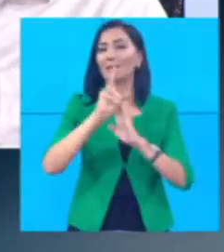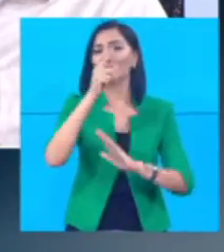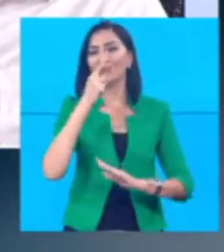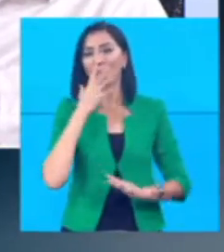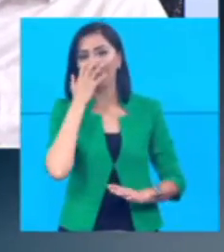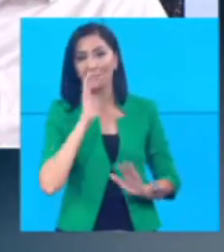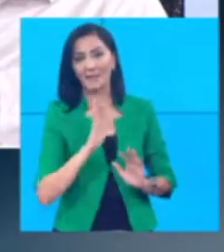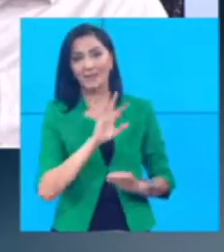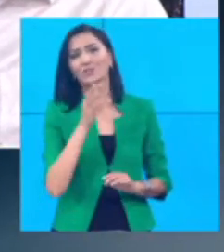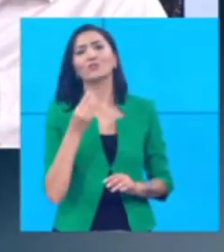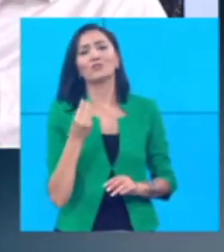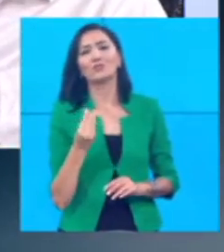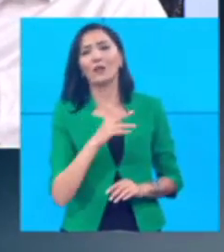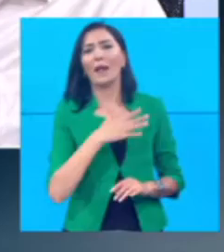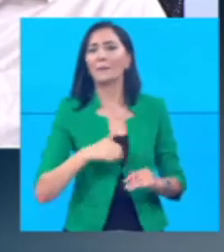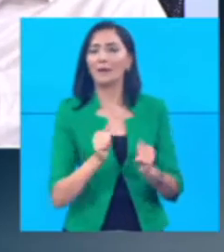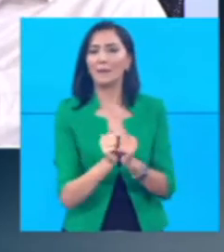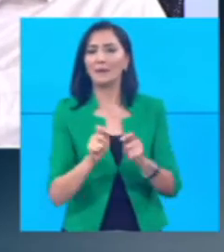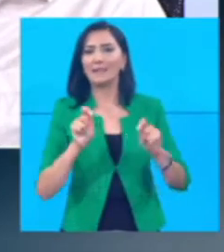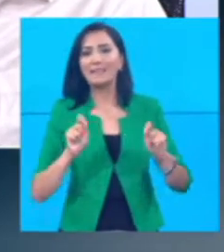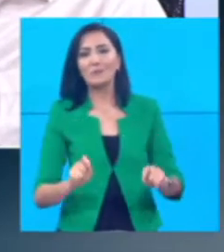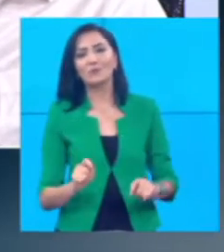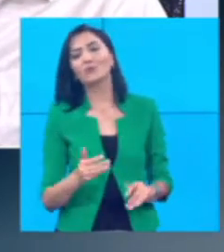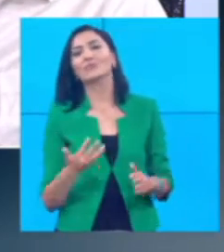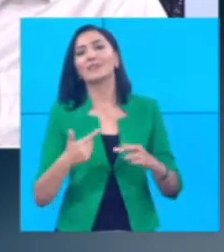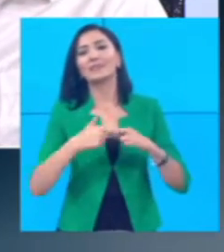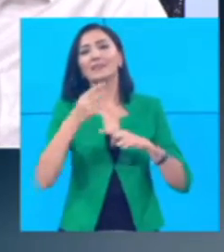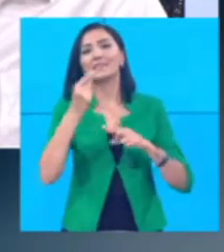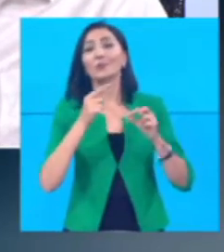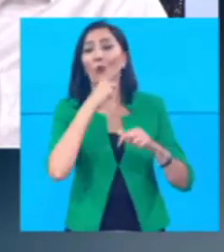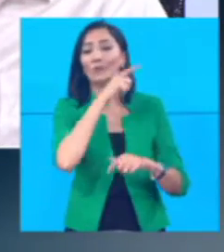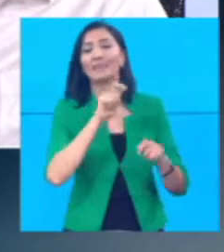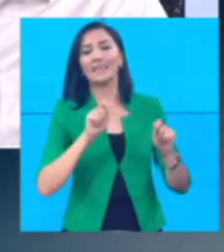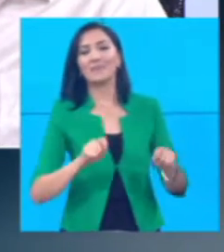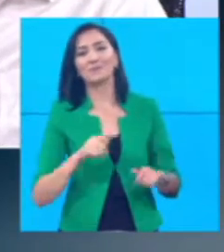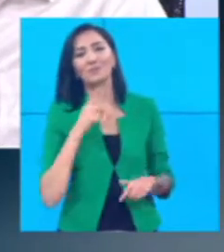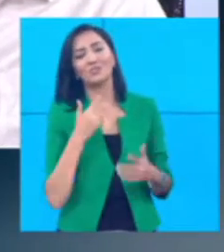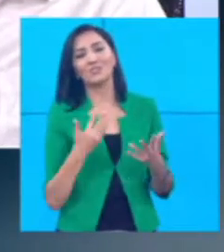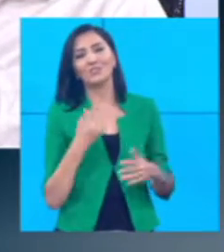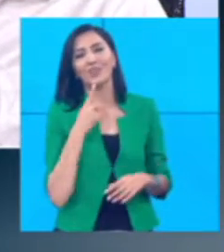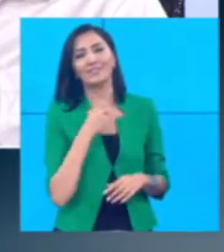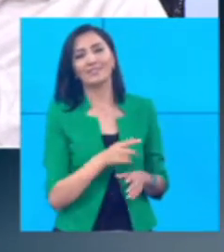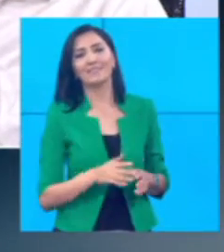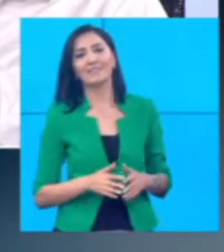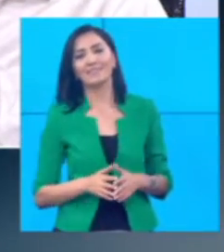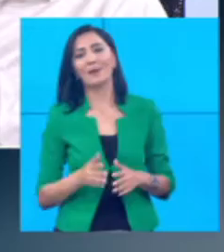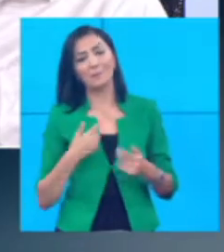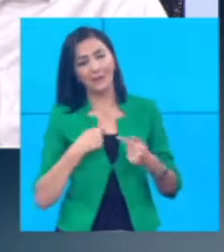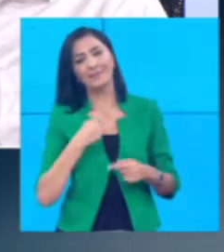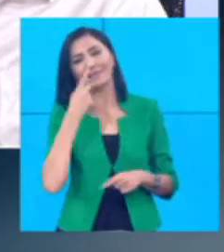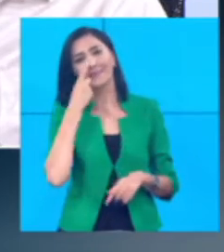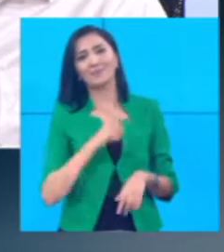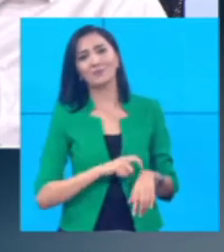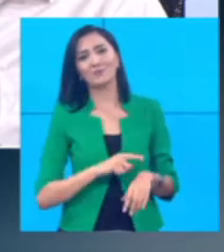falan. Güzel şeyleri hep beraber yapıyoruz. Zaten Rio'da da yapacağız bunları yani. İnşallah. Ben